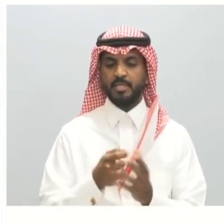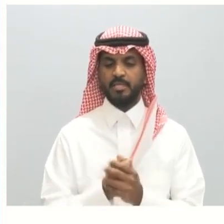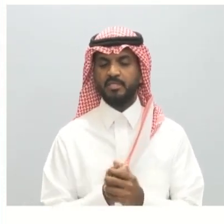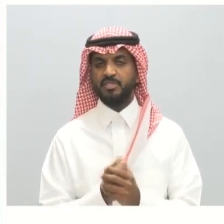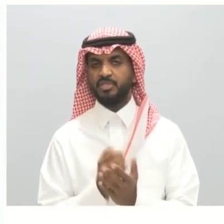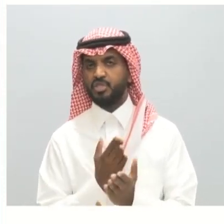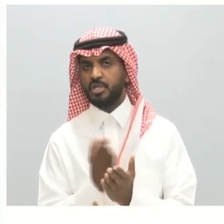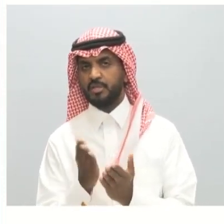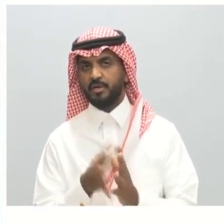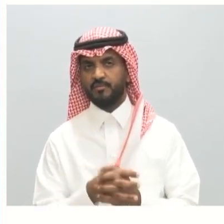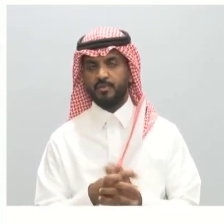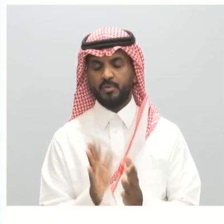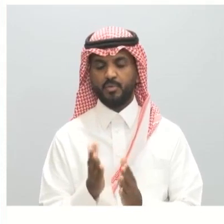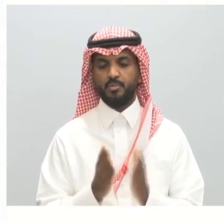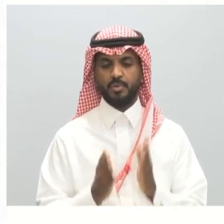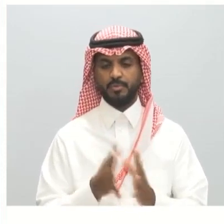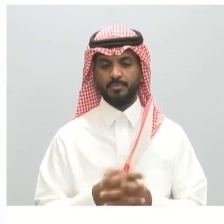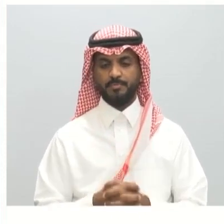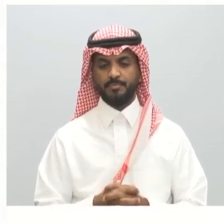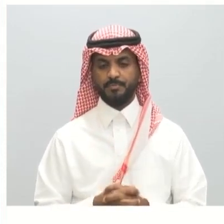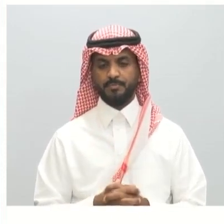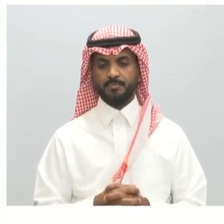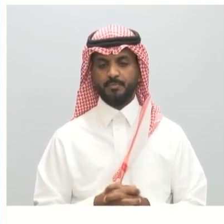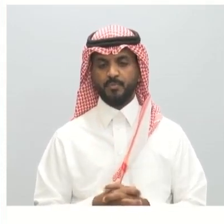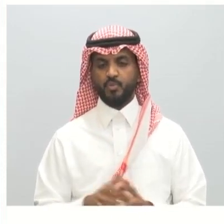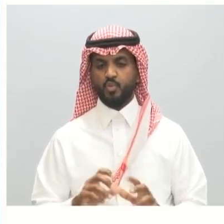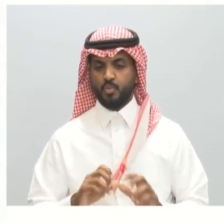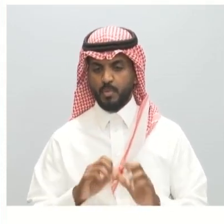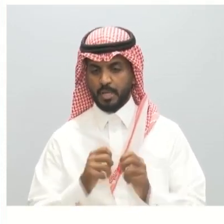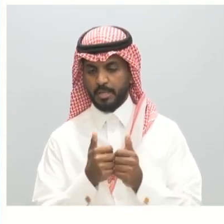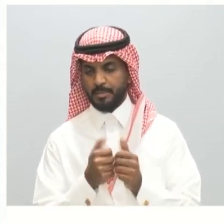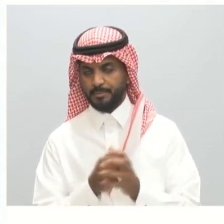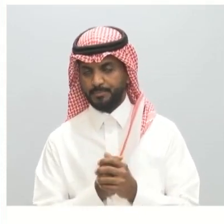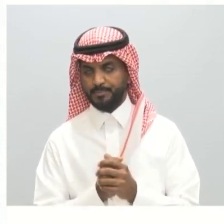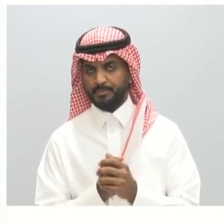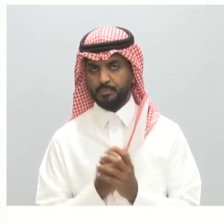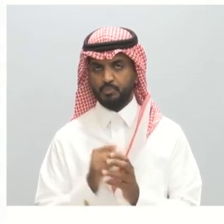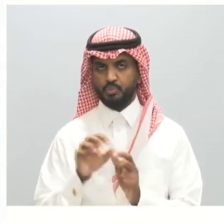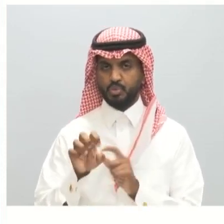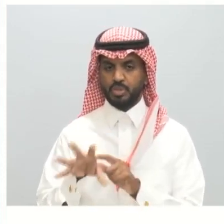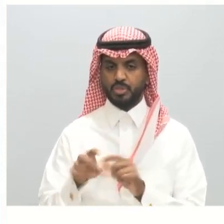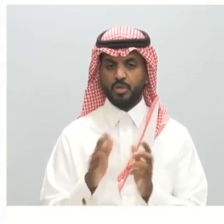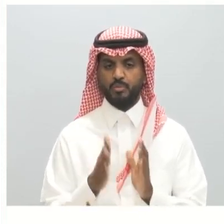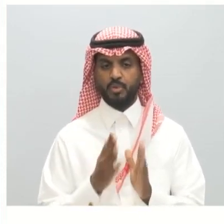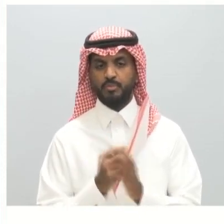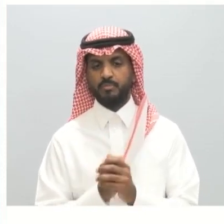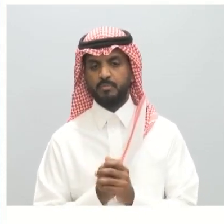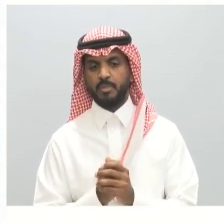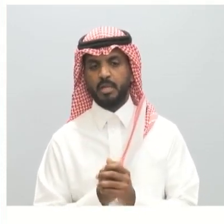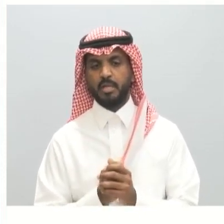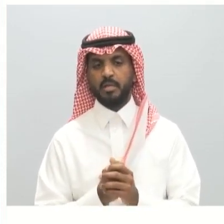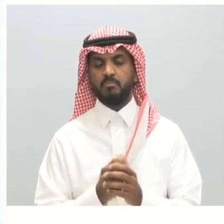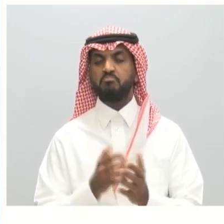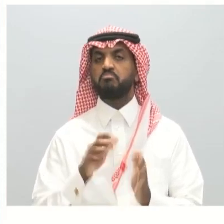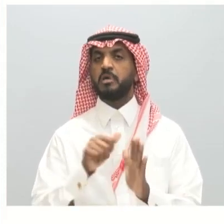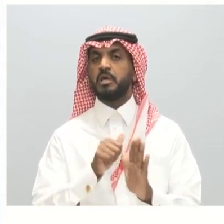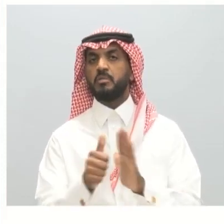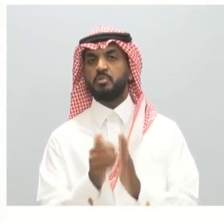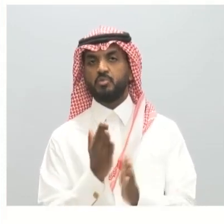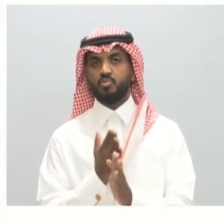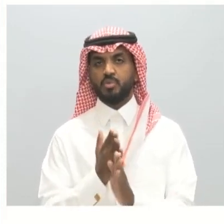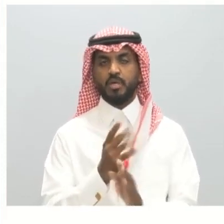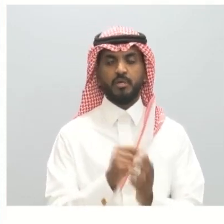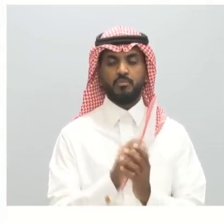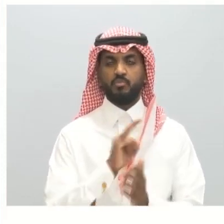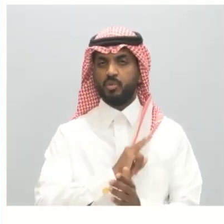اتجاه انعطاف الروبوت ايضا يمكن مستشعر الجيروسكوب الروبوت من القياده بشكل مستقيم والانعطاف